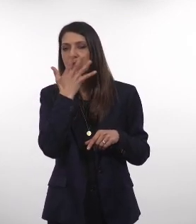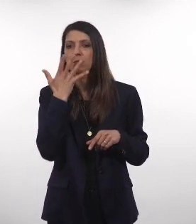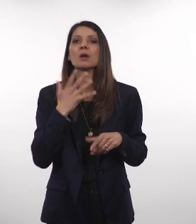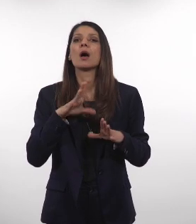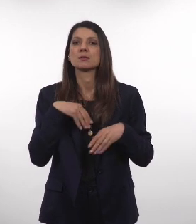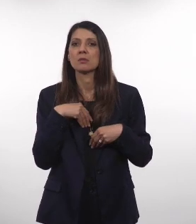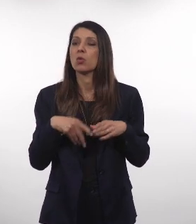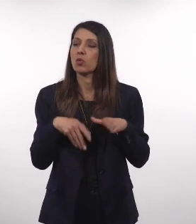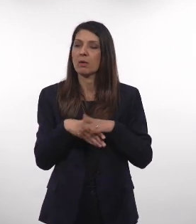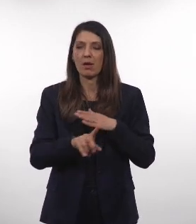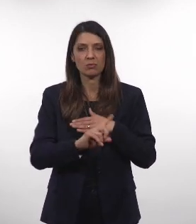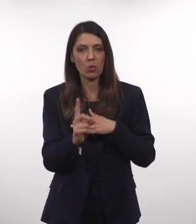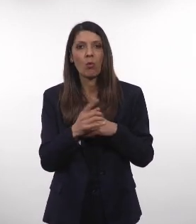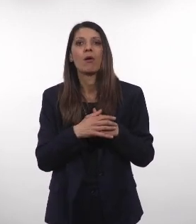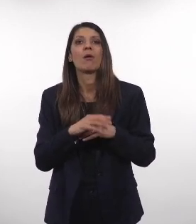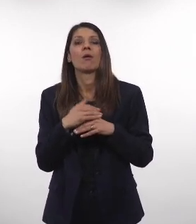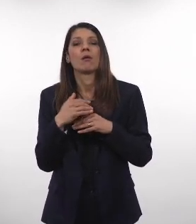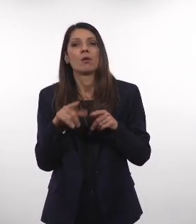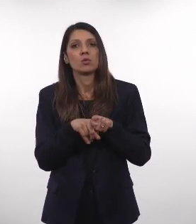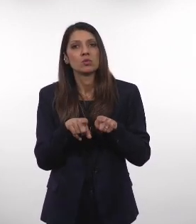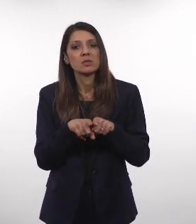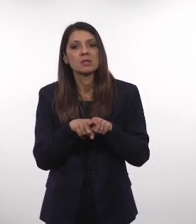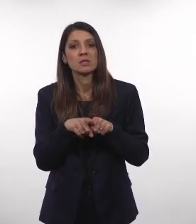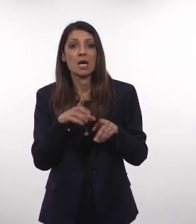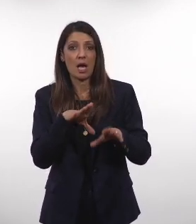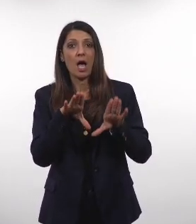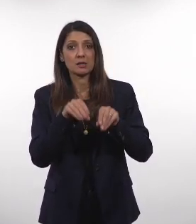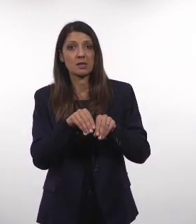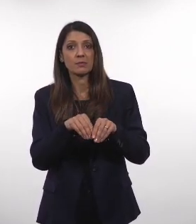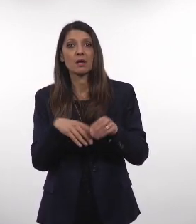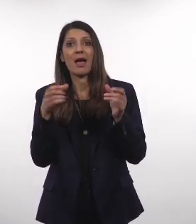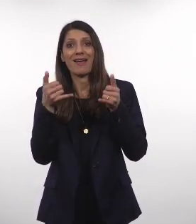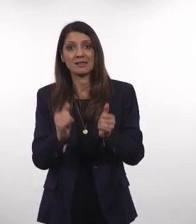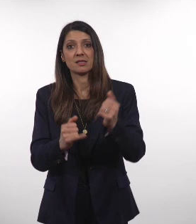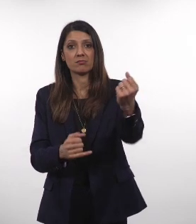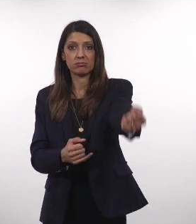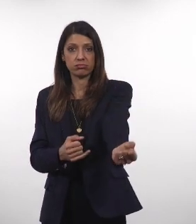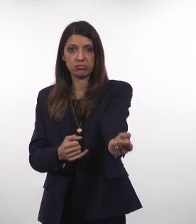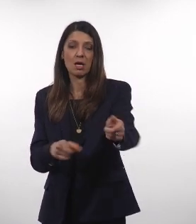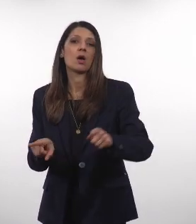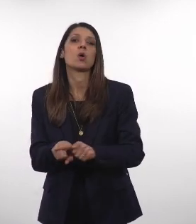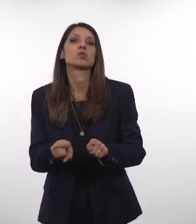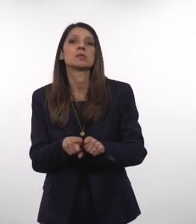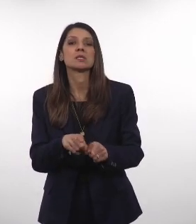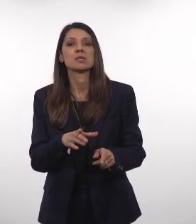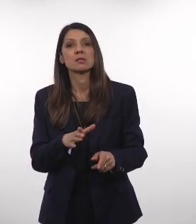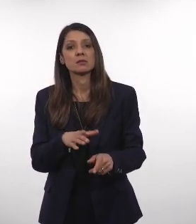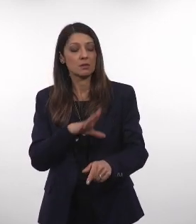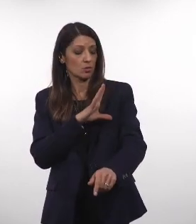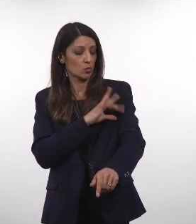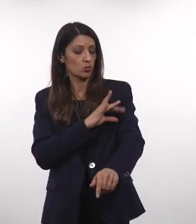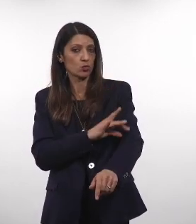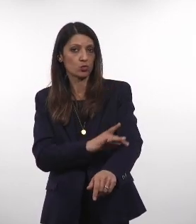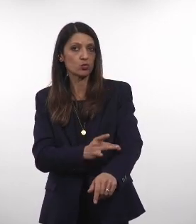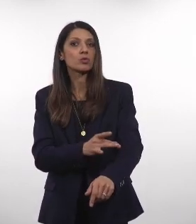départ. Il accepte d'être assis avec le bras tendu, et aussi, surtout, le contact sur le bras. Sa maman a